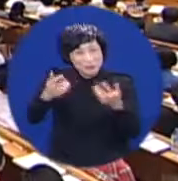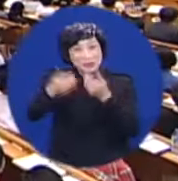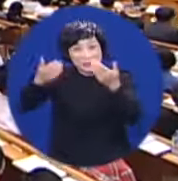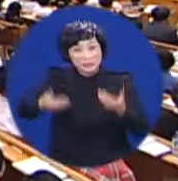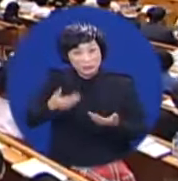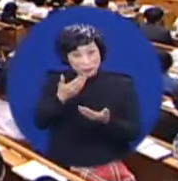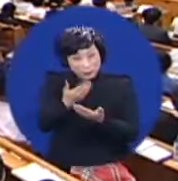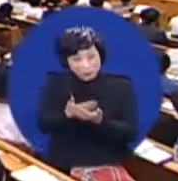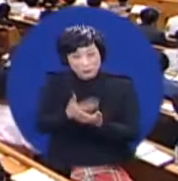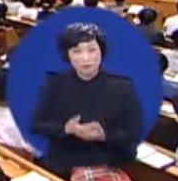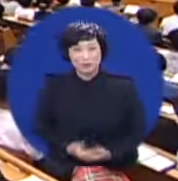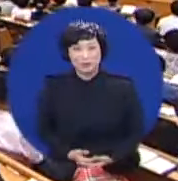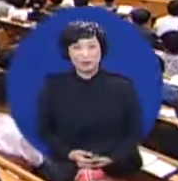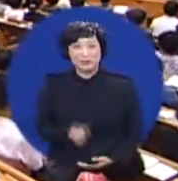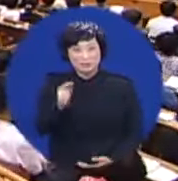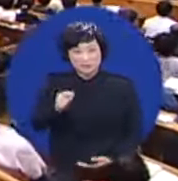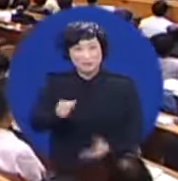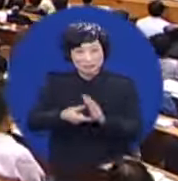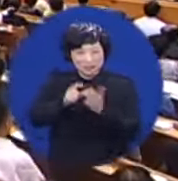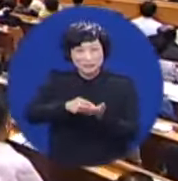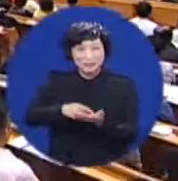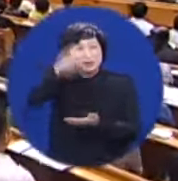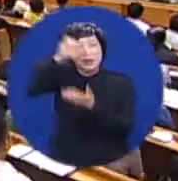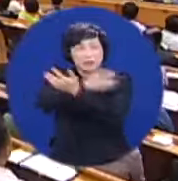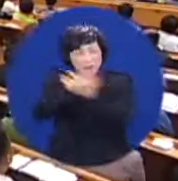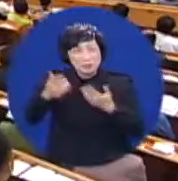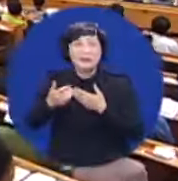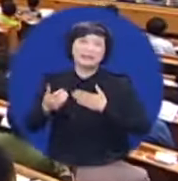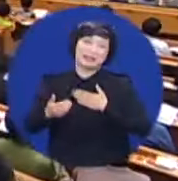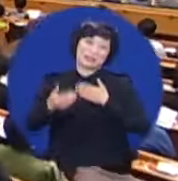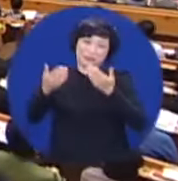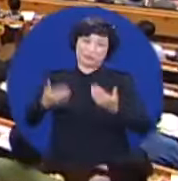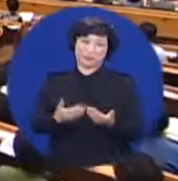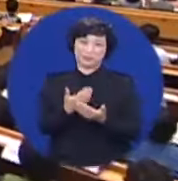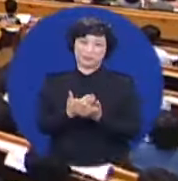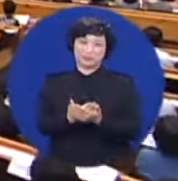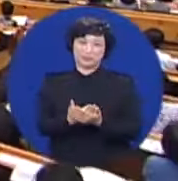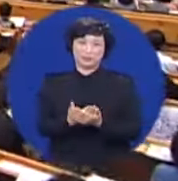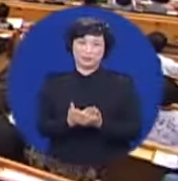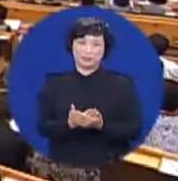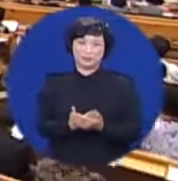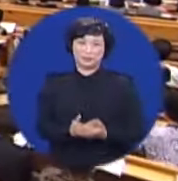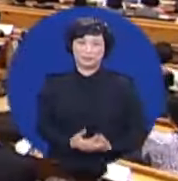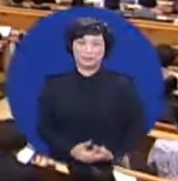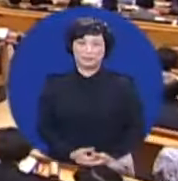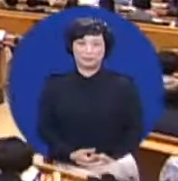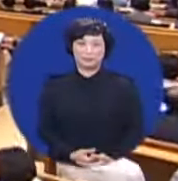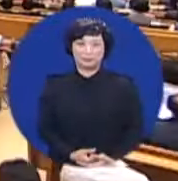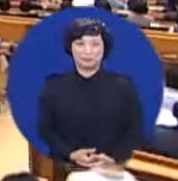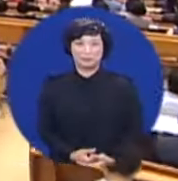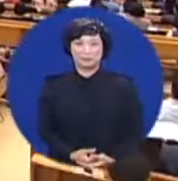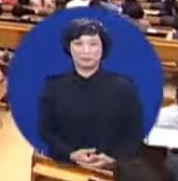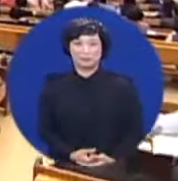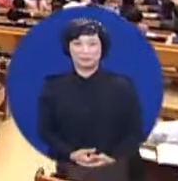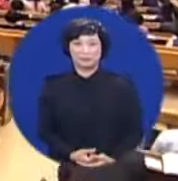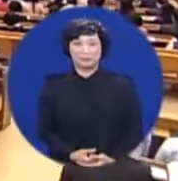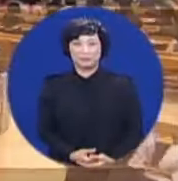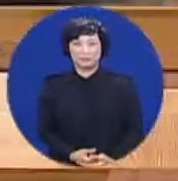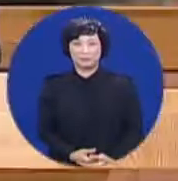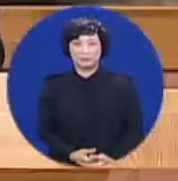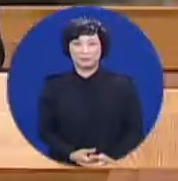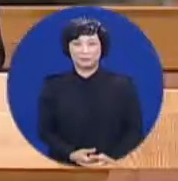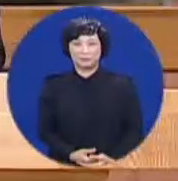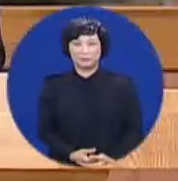하시옵소서. 이 정도로 충만하게 하시옵소서. 이 정도 충만.